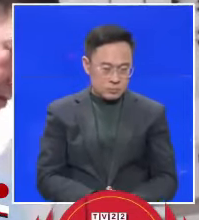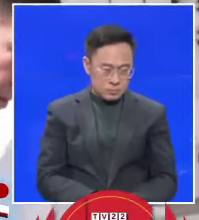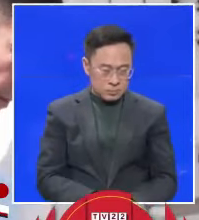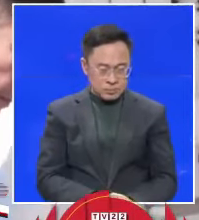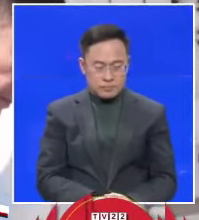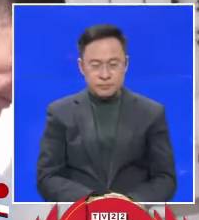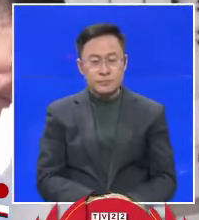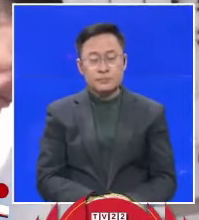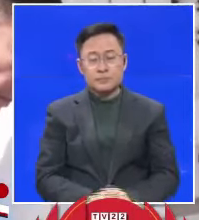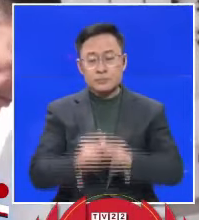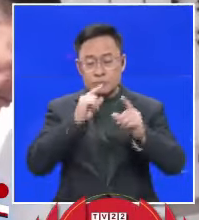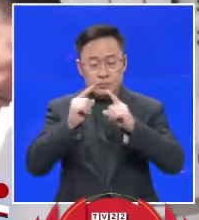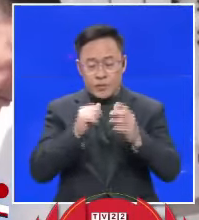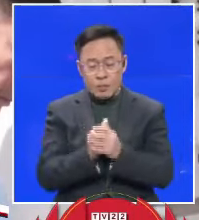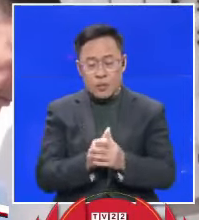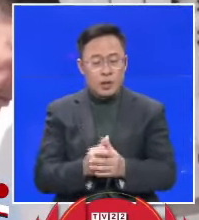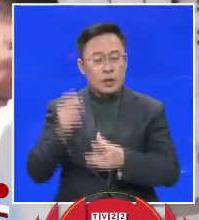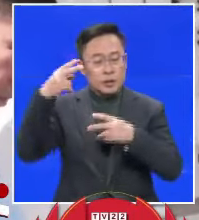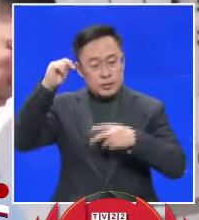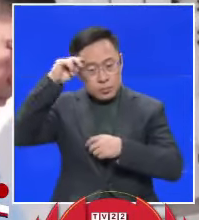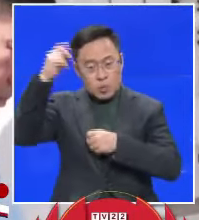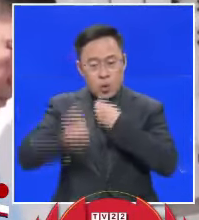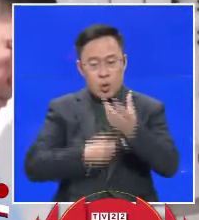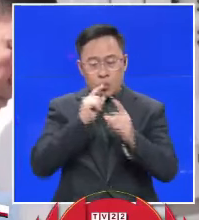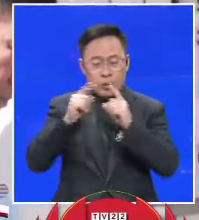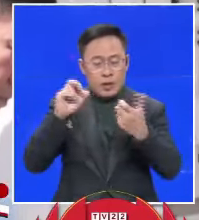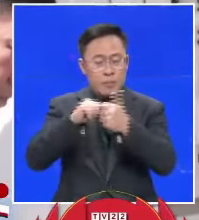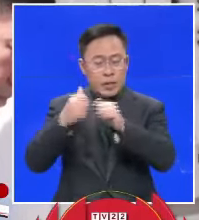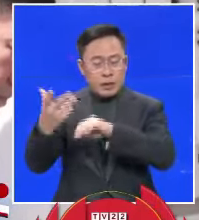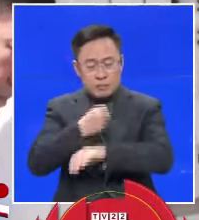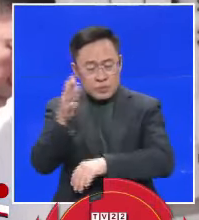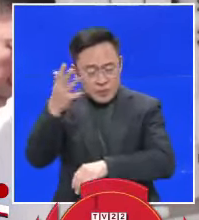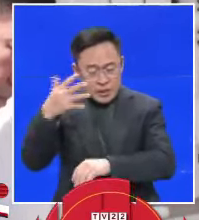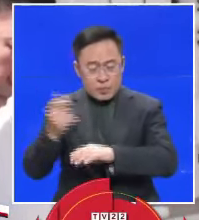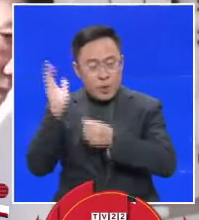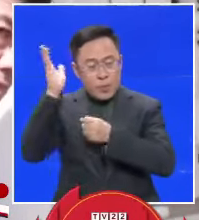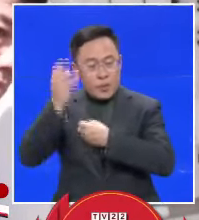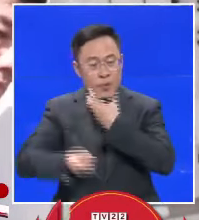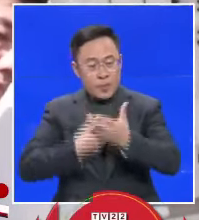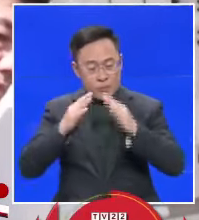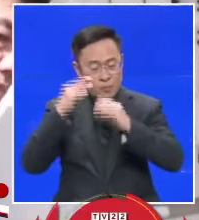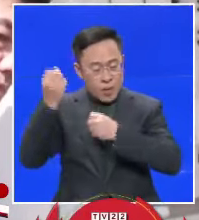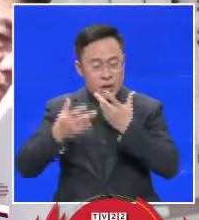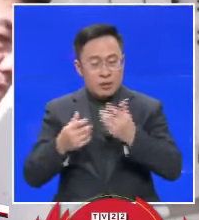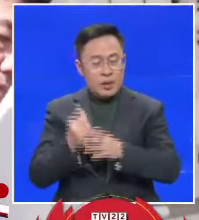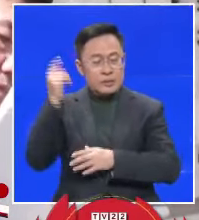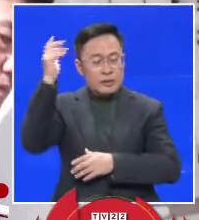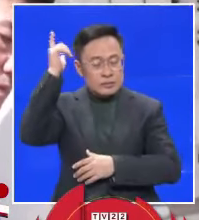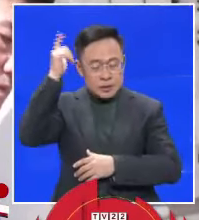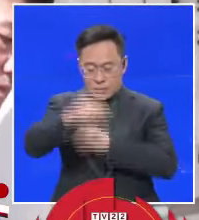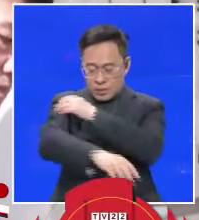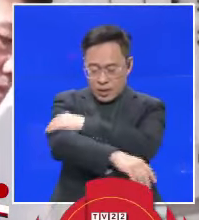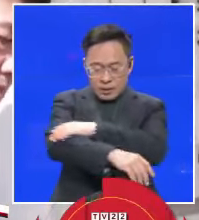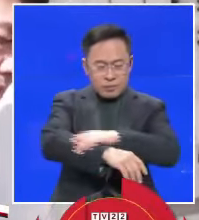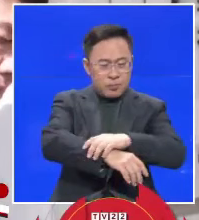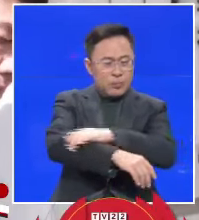านจันทร์สองล่าก็บอกว่าไม่ได้คุยกับเรื่องการเมืองก็บอกว่าไม่ได้พูดอะไรกันขนาดนั้นเพราะว่าท่านทักษิณเนี่ยยังมีอาการเจ็บที่แขนเ